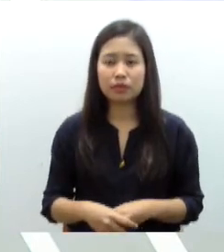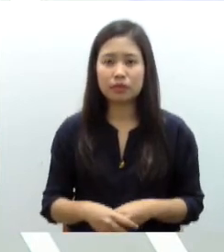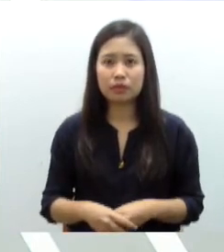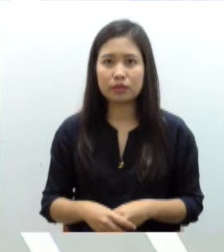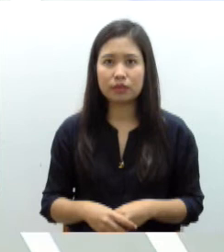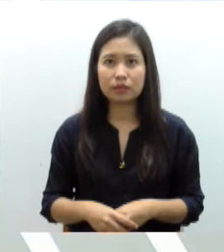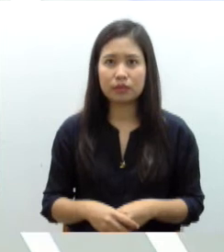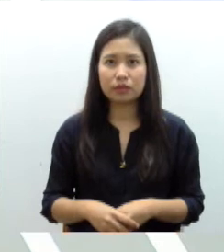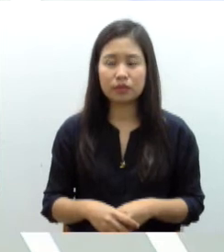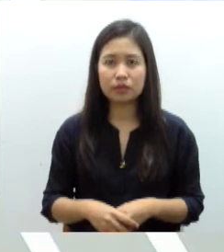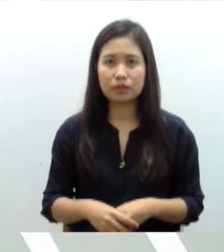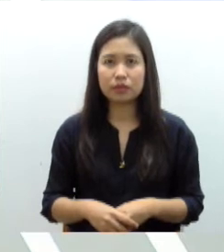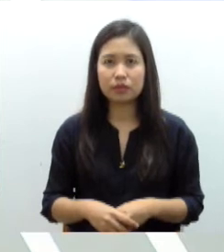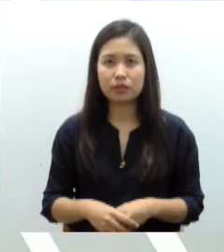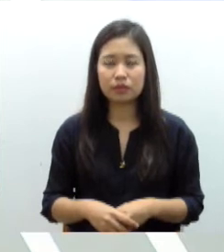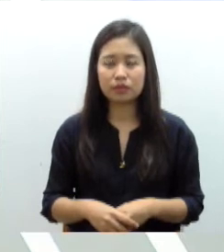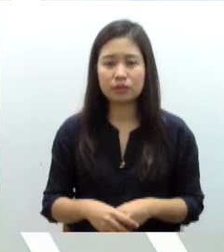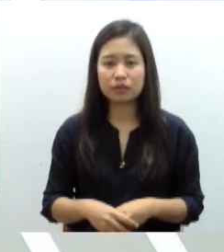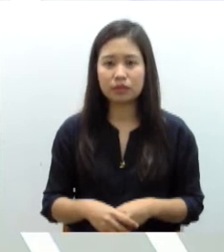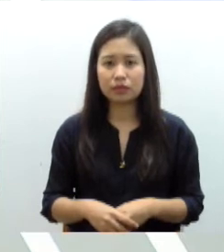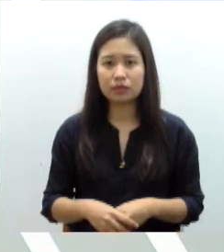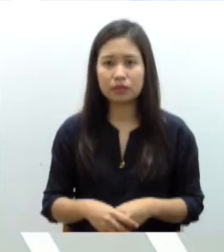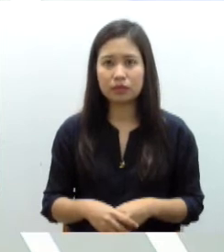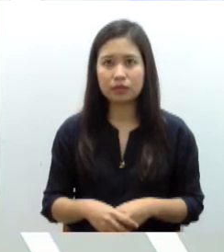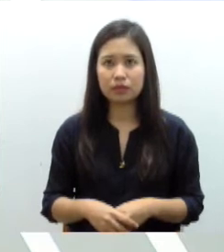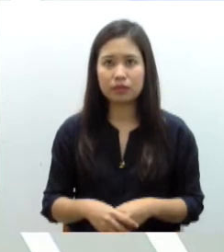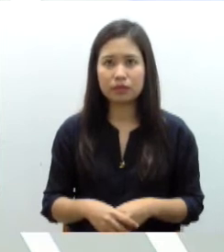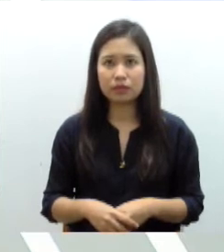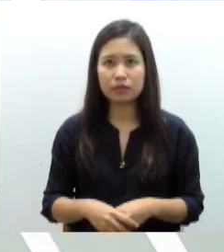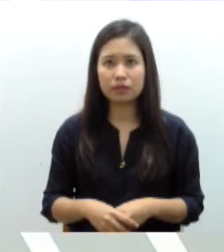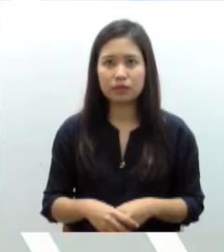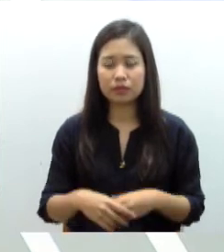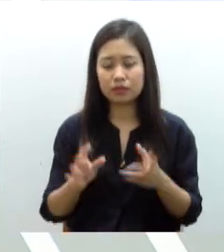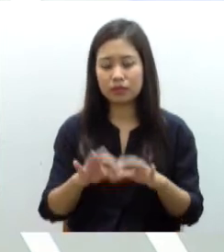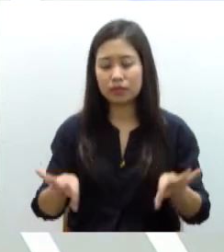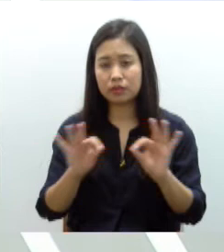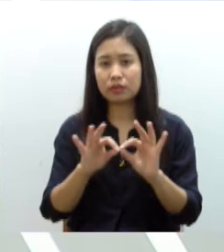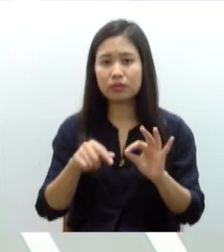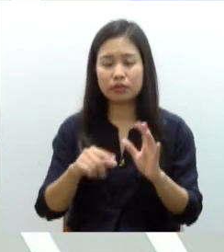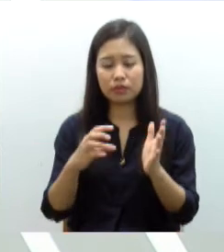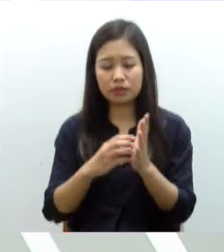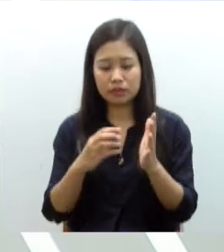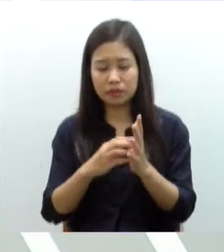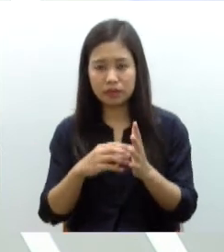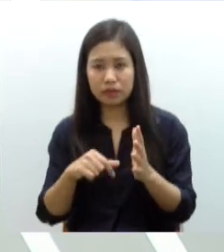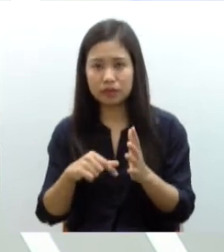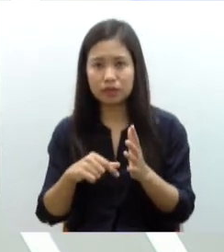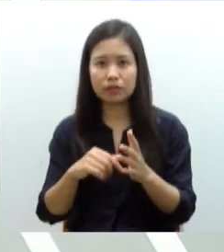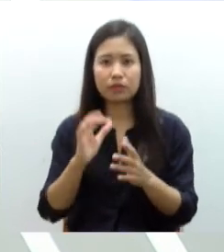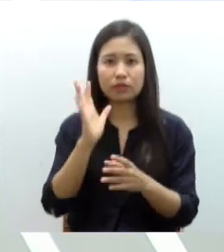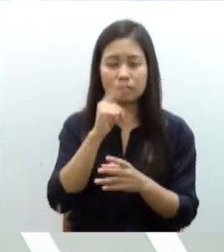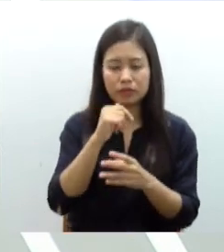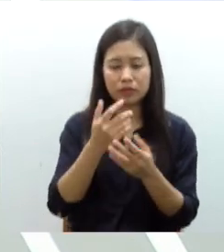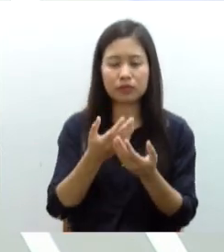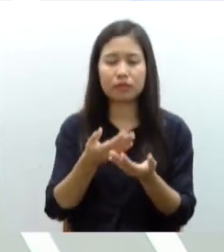นะครับครับ ส่วนที่ไอทีผู้มีส่วนเสียภายนอกก็คือโรงเรียนในท้องที ่ครับ นะครับผู้ปกครองอะไรต่